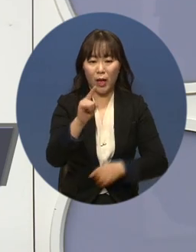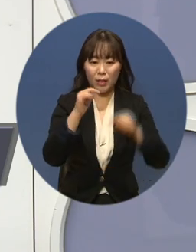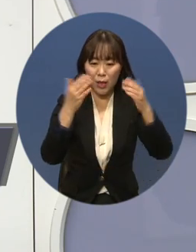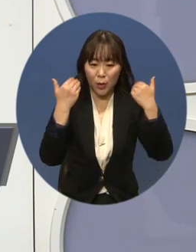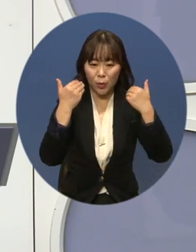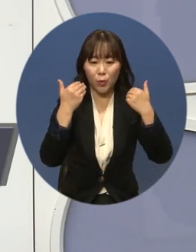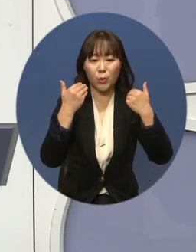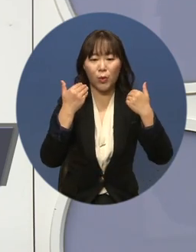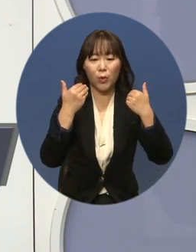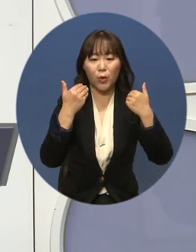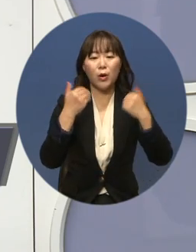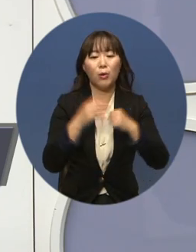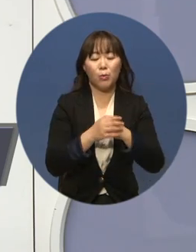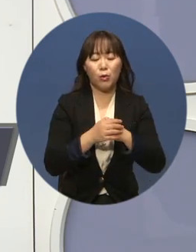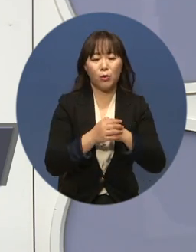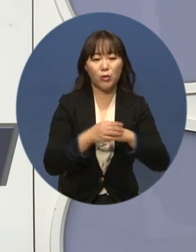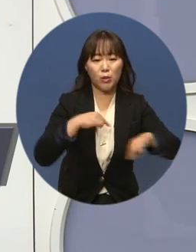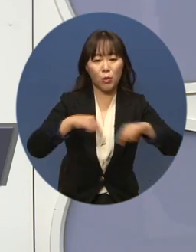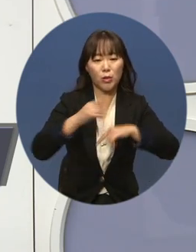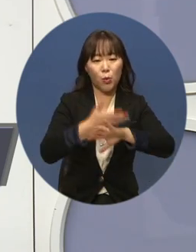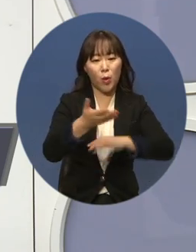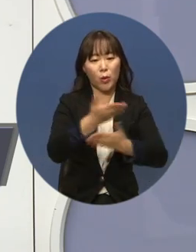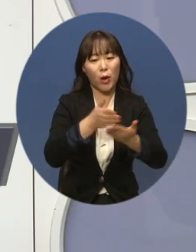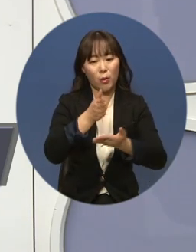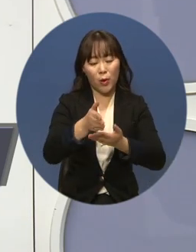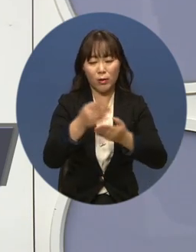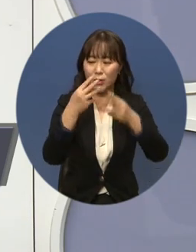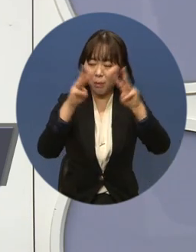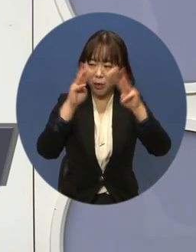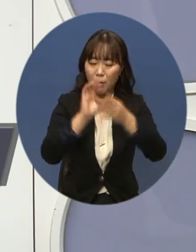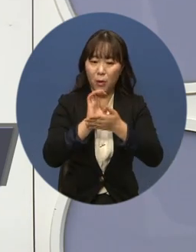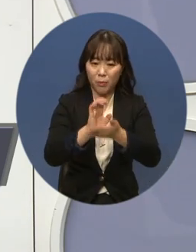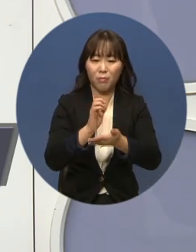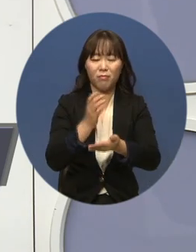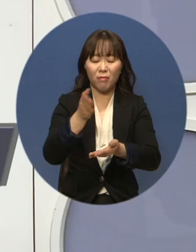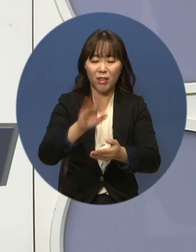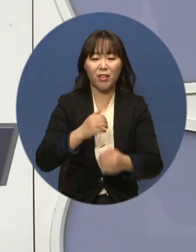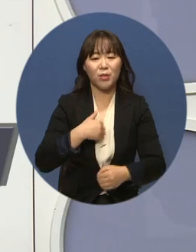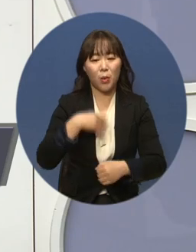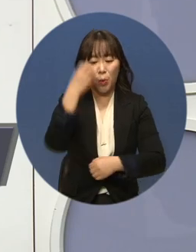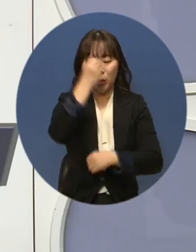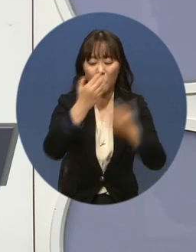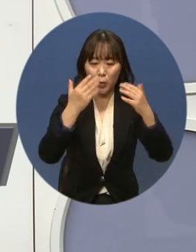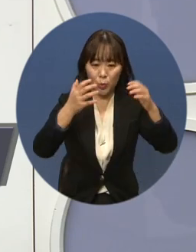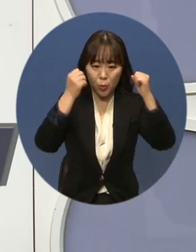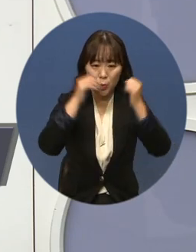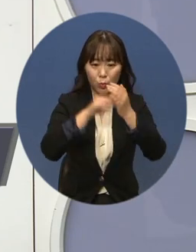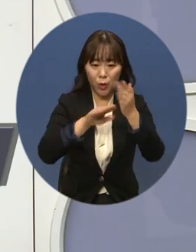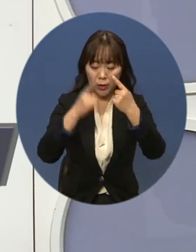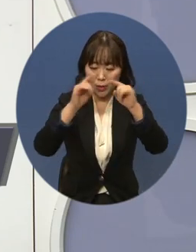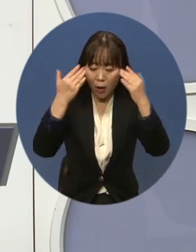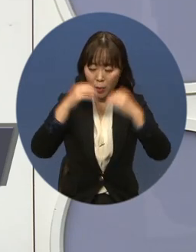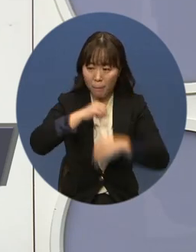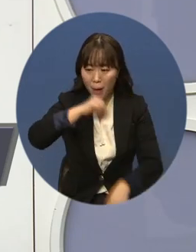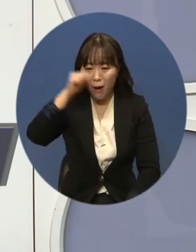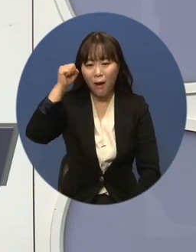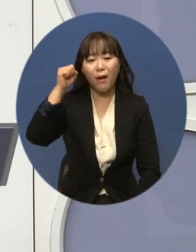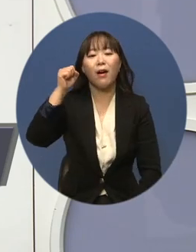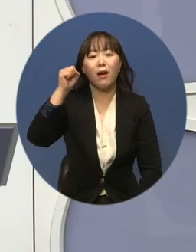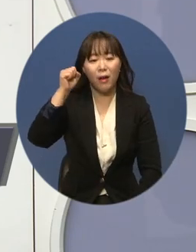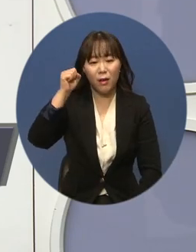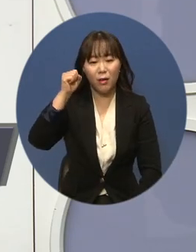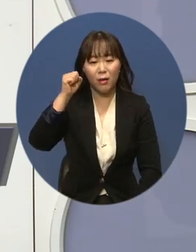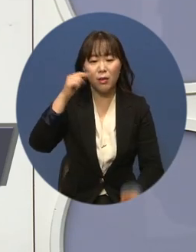정치교육학과 3학년에 편입해서 학교를 다녔는데 제가 이제 고등학교 졸업하고 대학을 합격하고